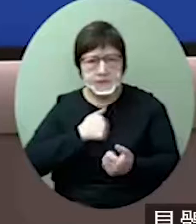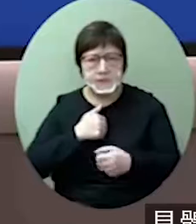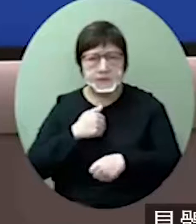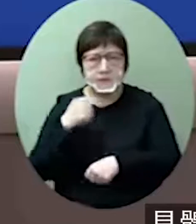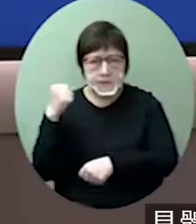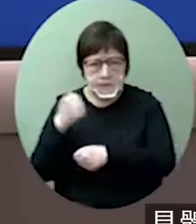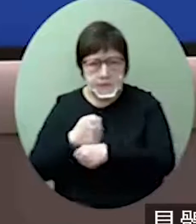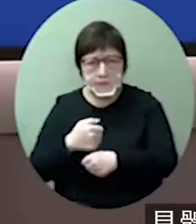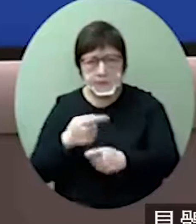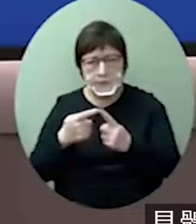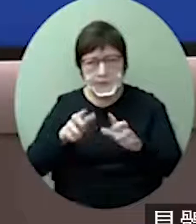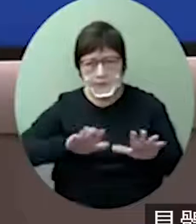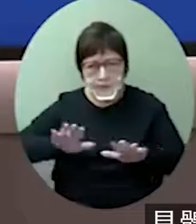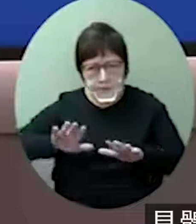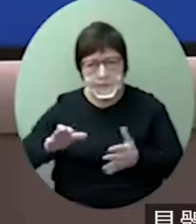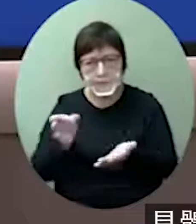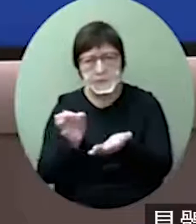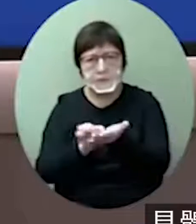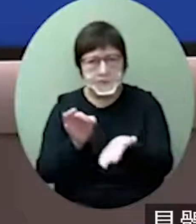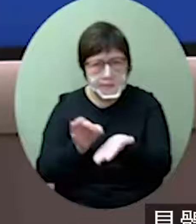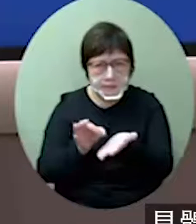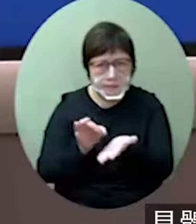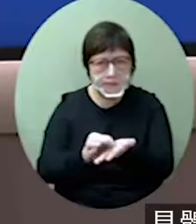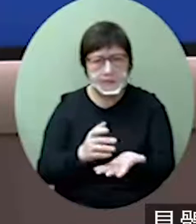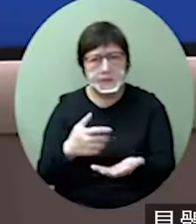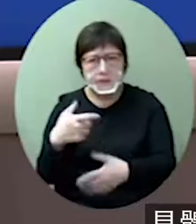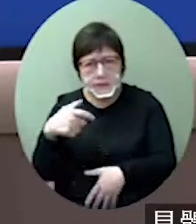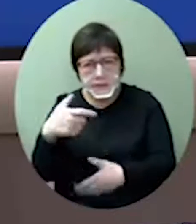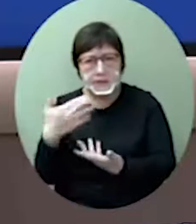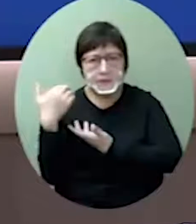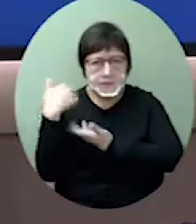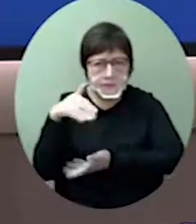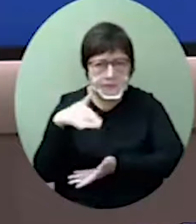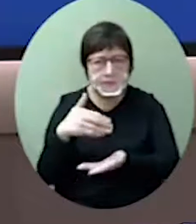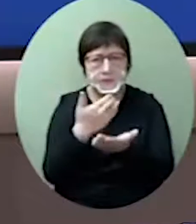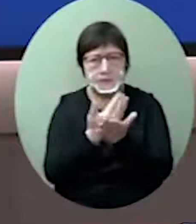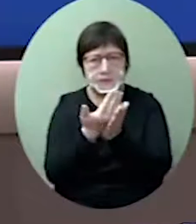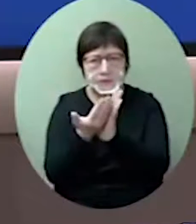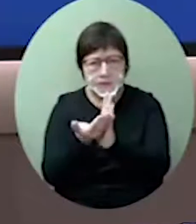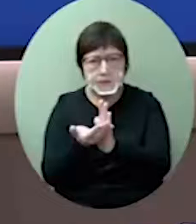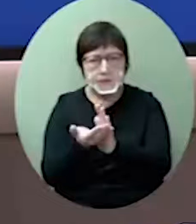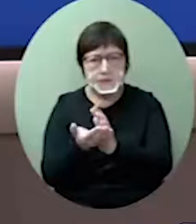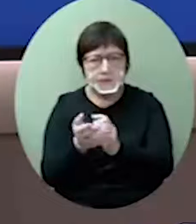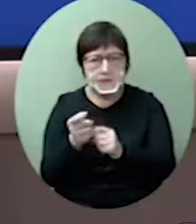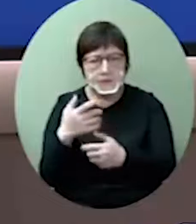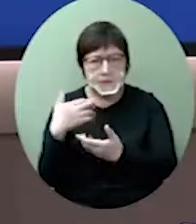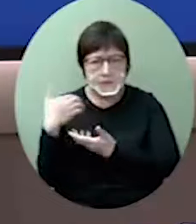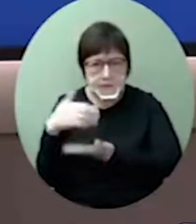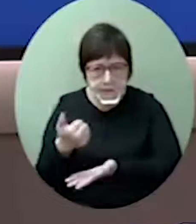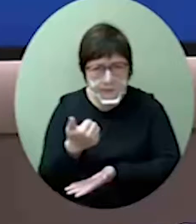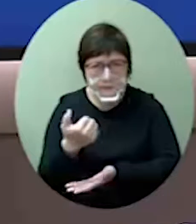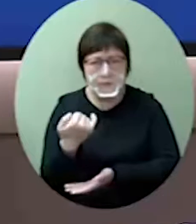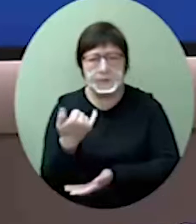嘅時候，啲人手啊、地點啊、資源啊、物資咧，是否能夠準時咁到位